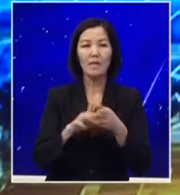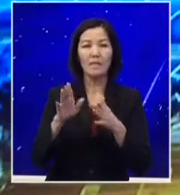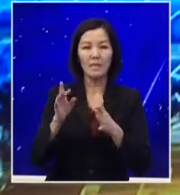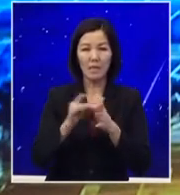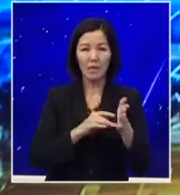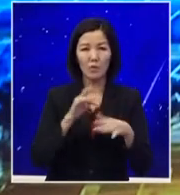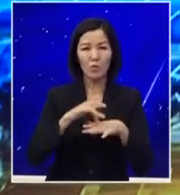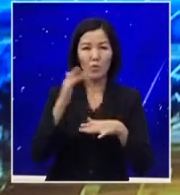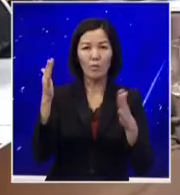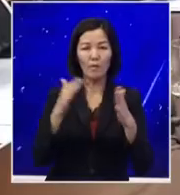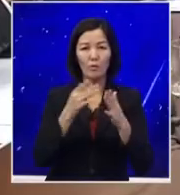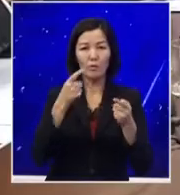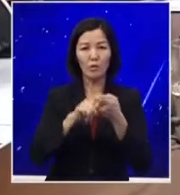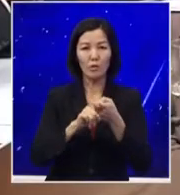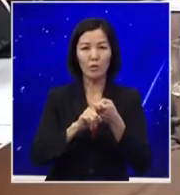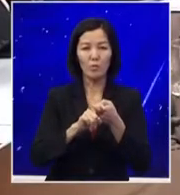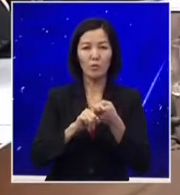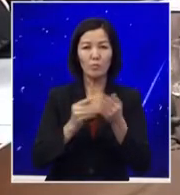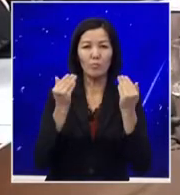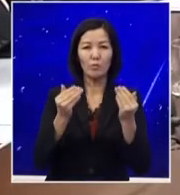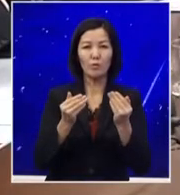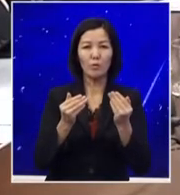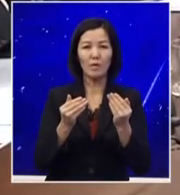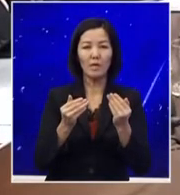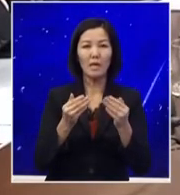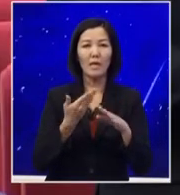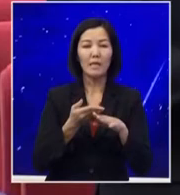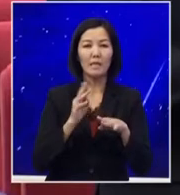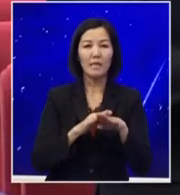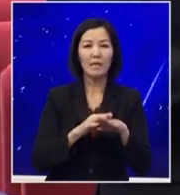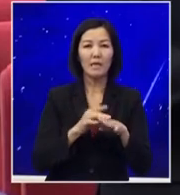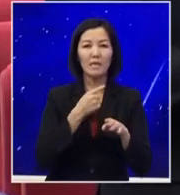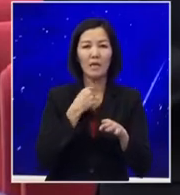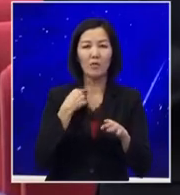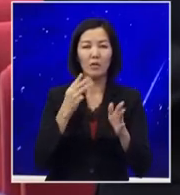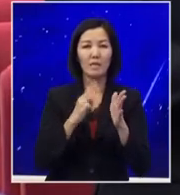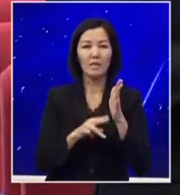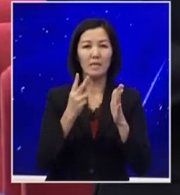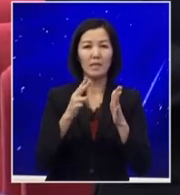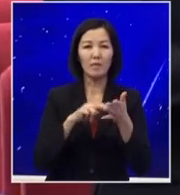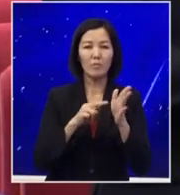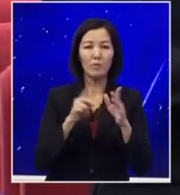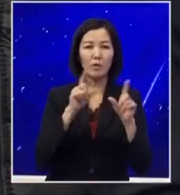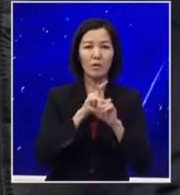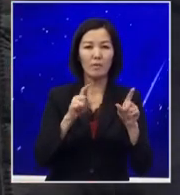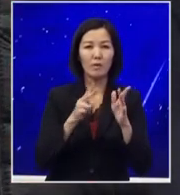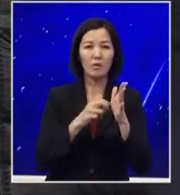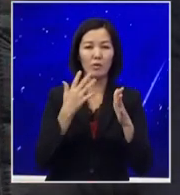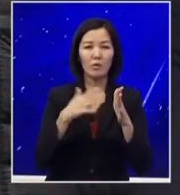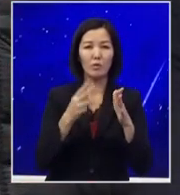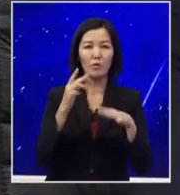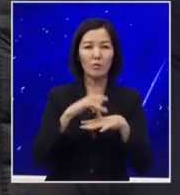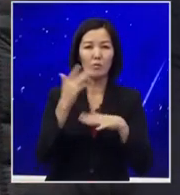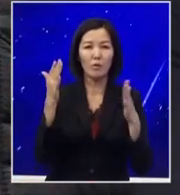Артынша көпқабатты тұрғын үйлерге жылу жіберілді. Бүгінгі таңда тек Талдықорғанда 82 бюджеттік мекеме, 753 көпқабатты